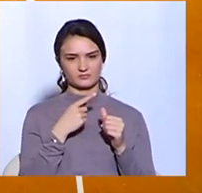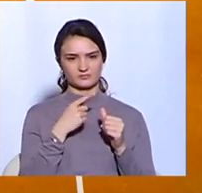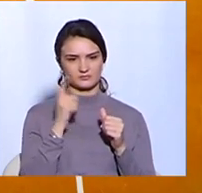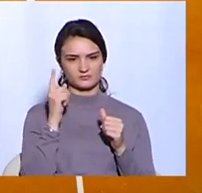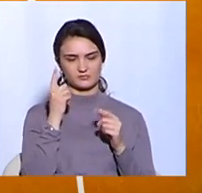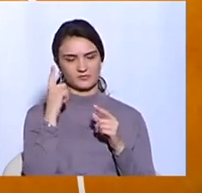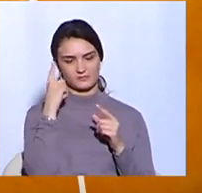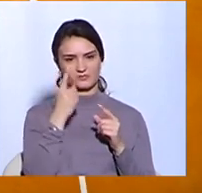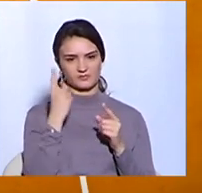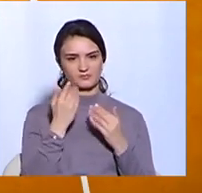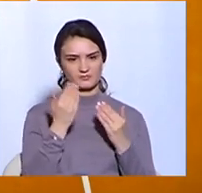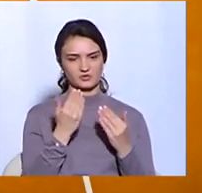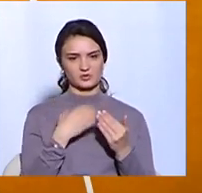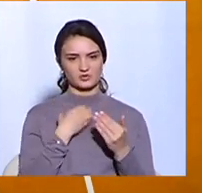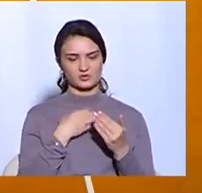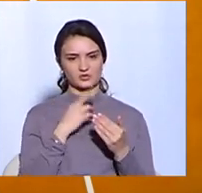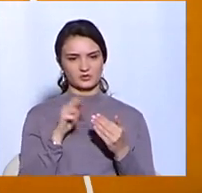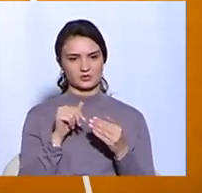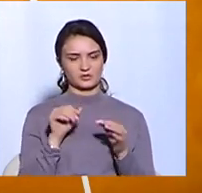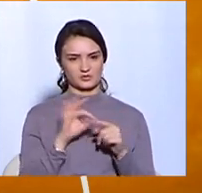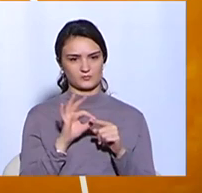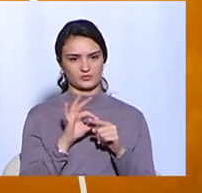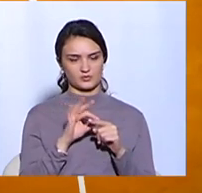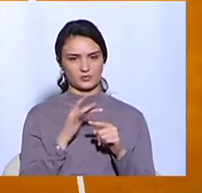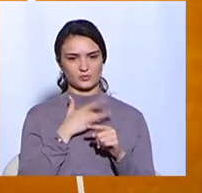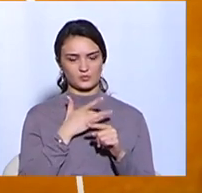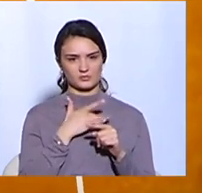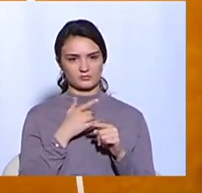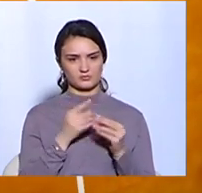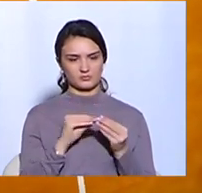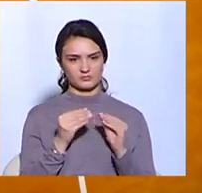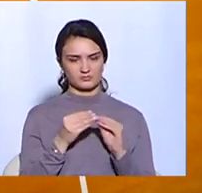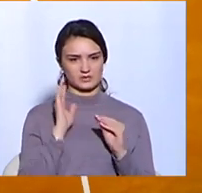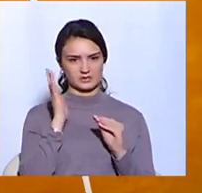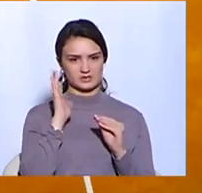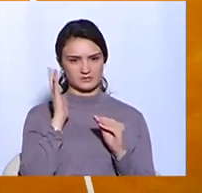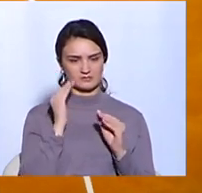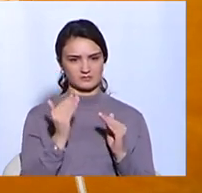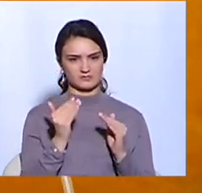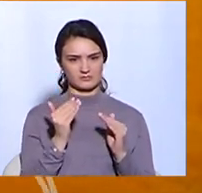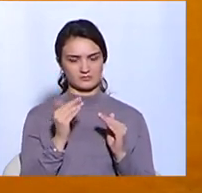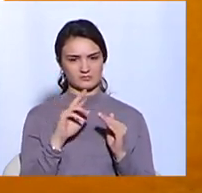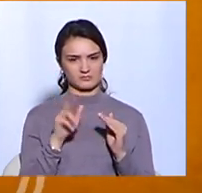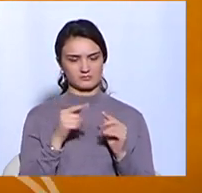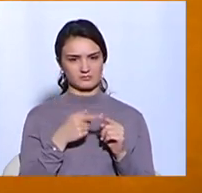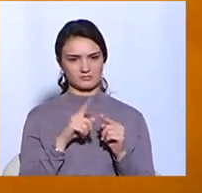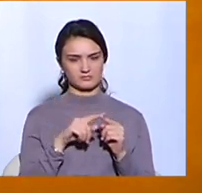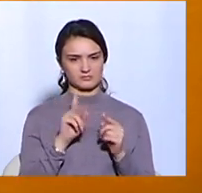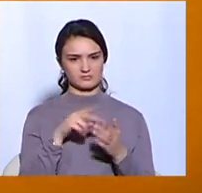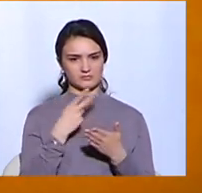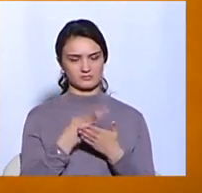თავბრუხვევა, შიში და შფოთვა, გულის ფრიალი, ცნების მერყეობა, დაცემის